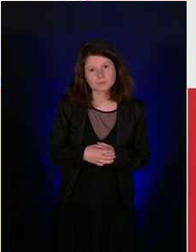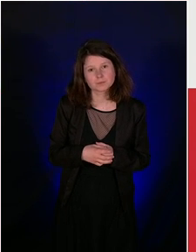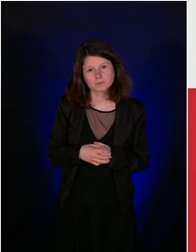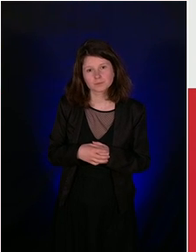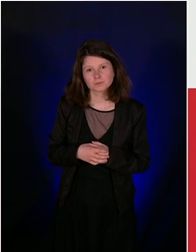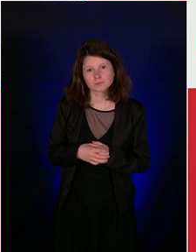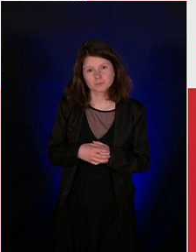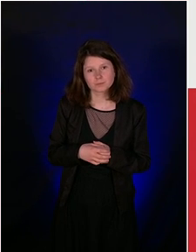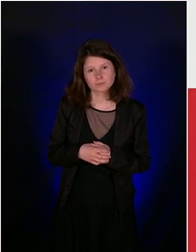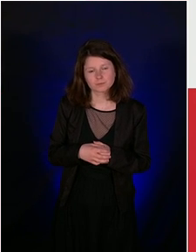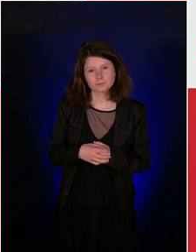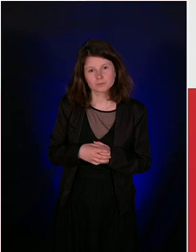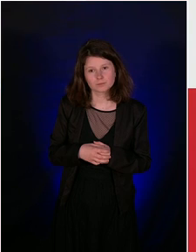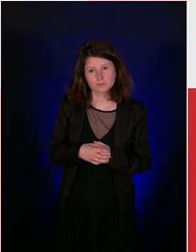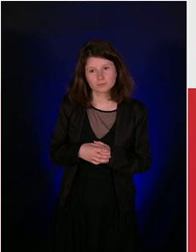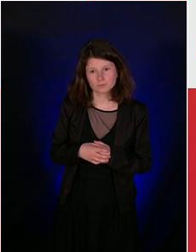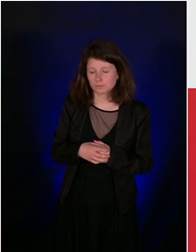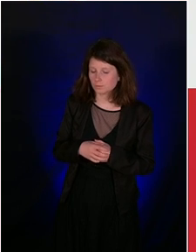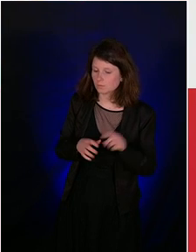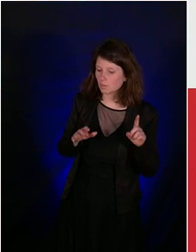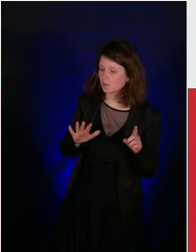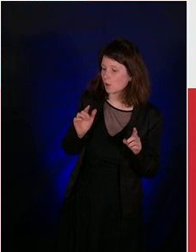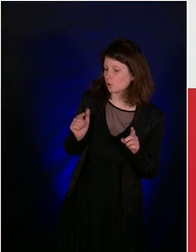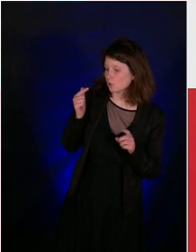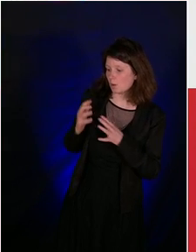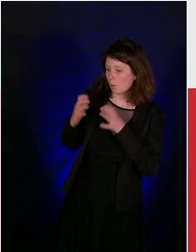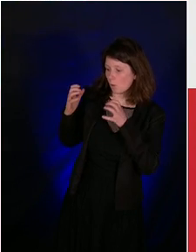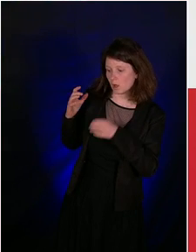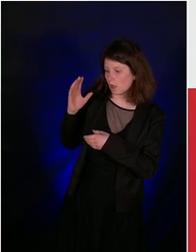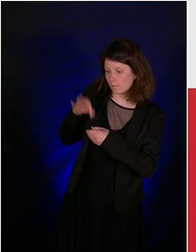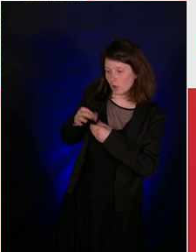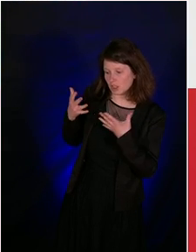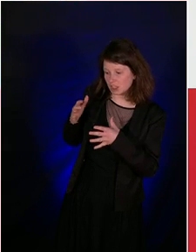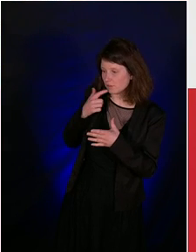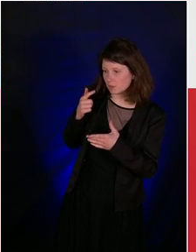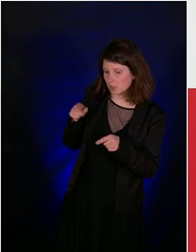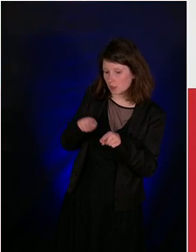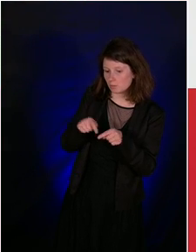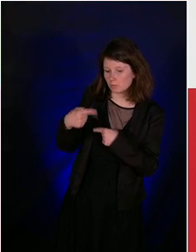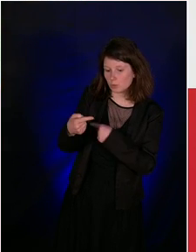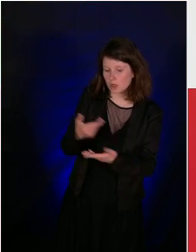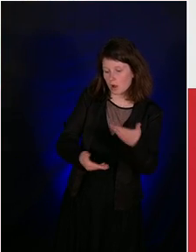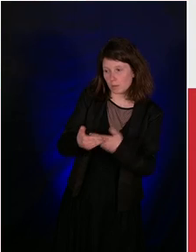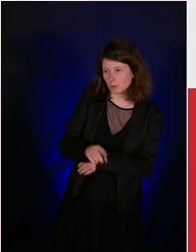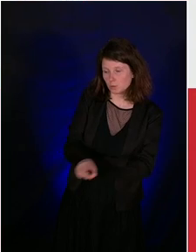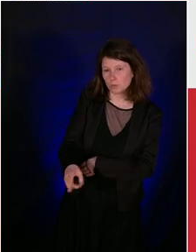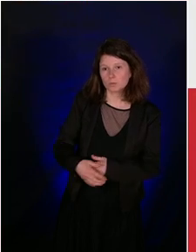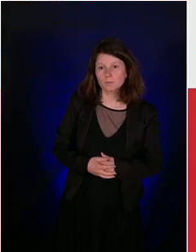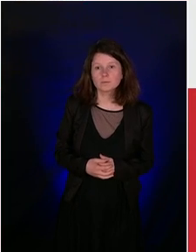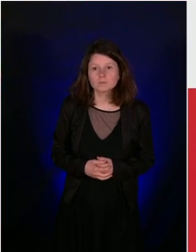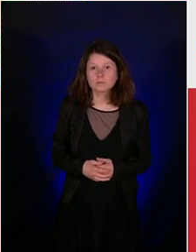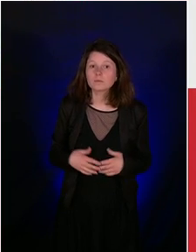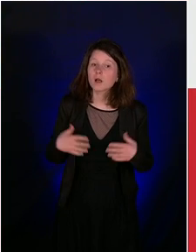Commission ça a été voté au 52e congrès hein un congrès n'efface pas un autre ah ben voilà donc on